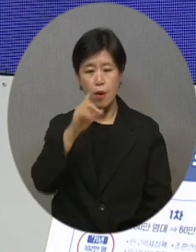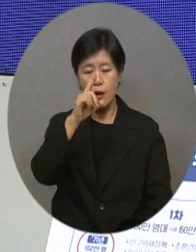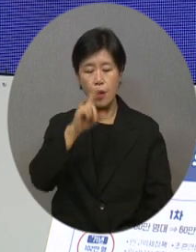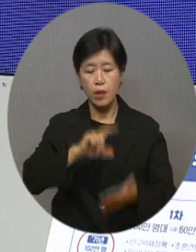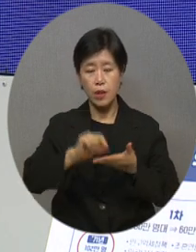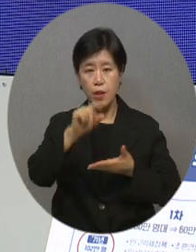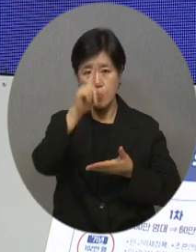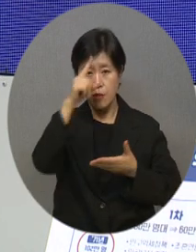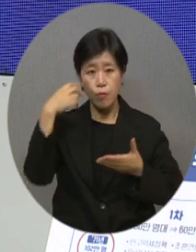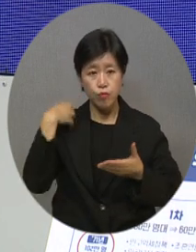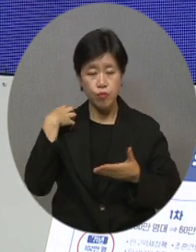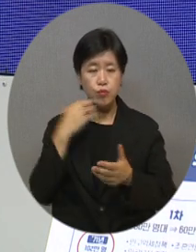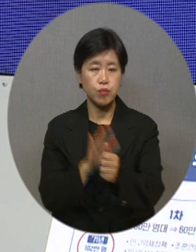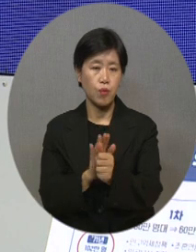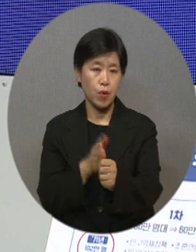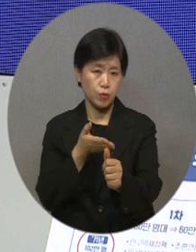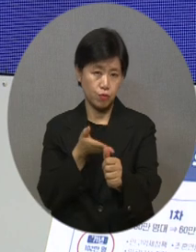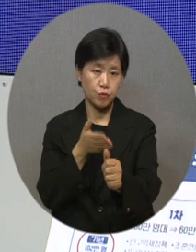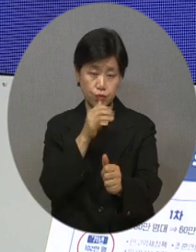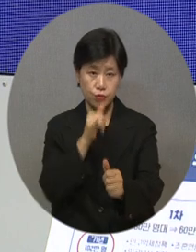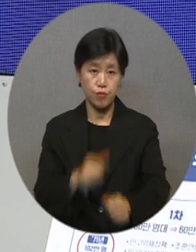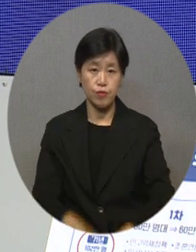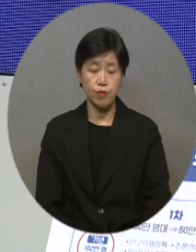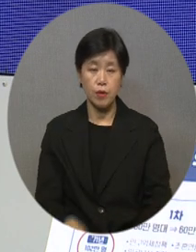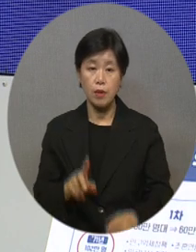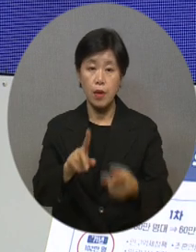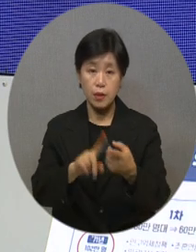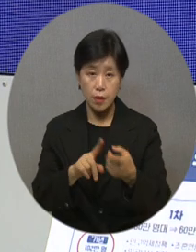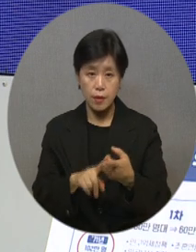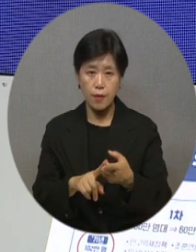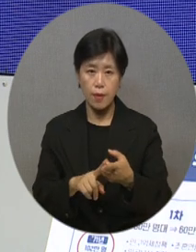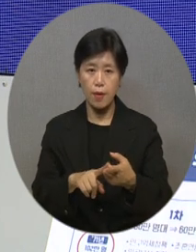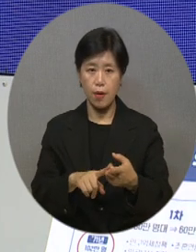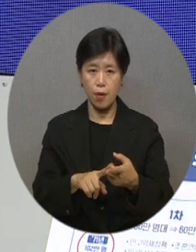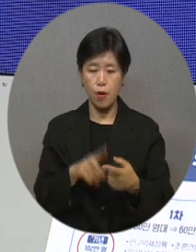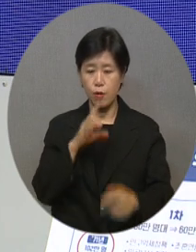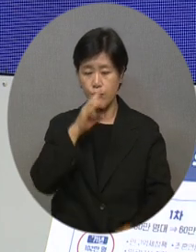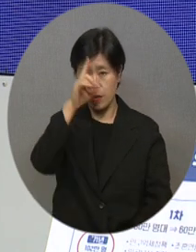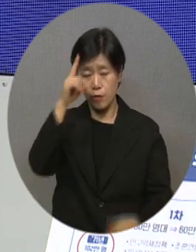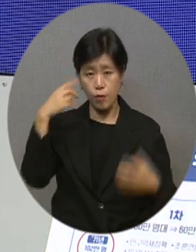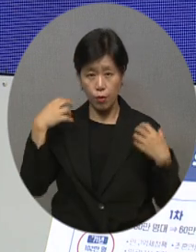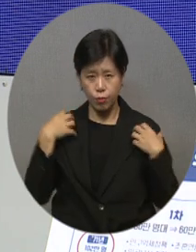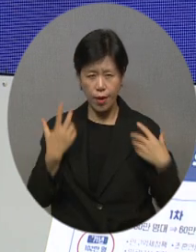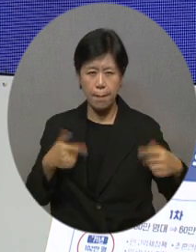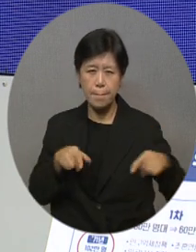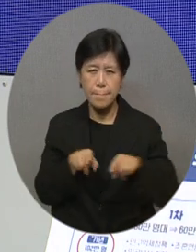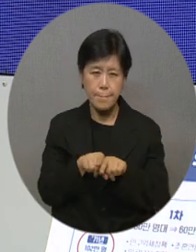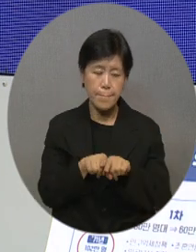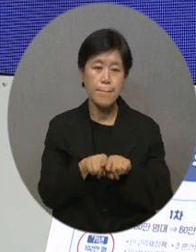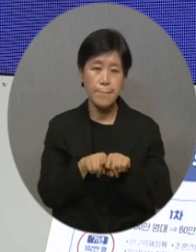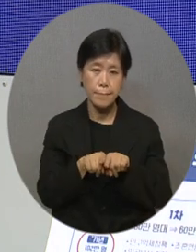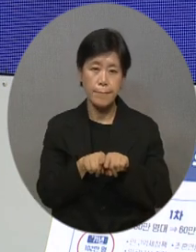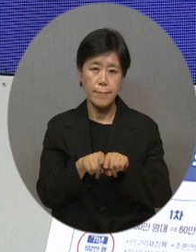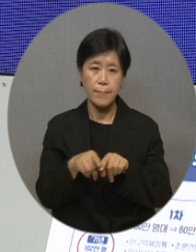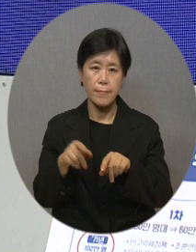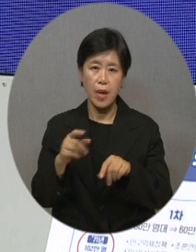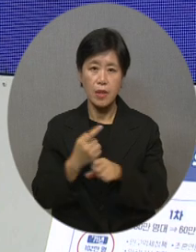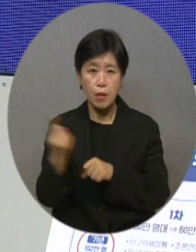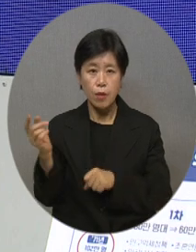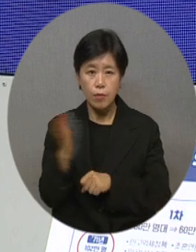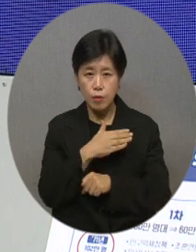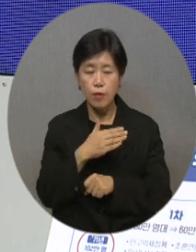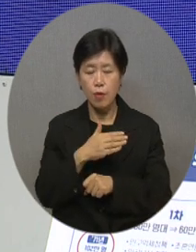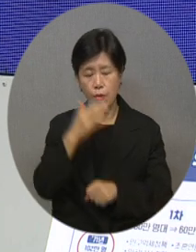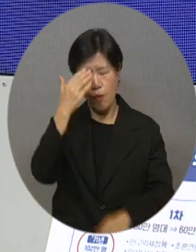때문에 거기에 대해서는 우리가 지자체들 같이 노력을 해가지고 내년부터는 다 지원하자 그렇게